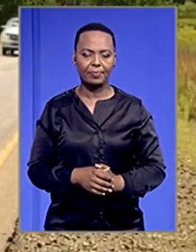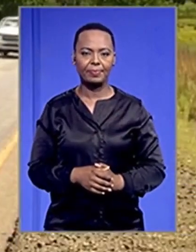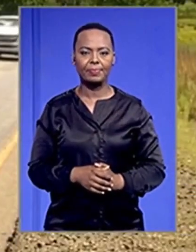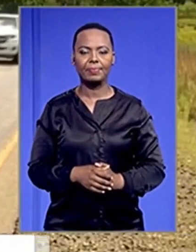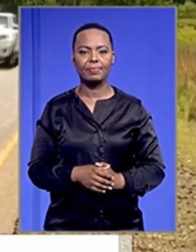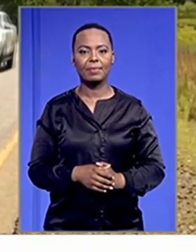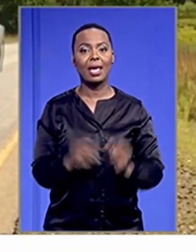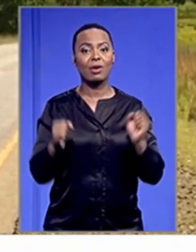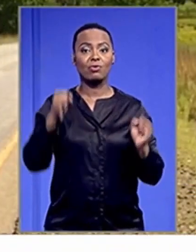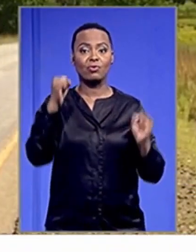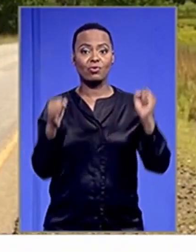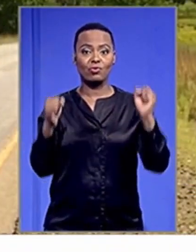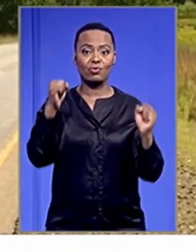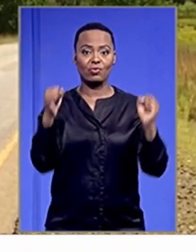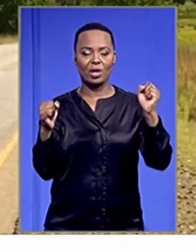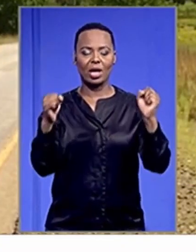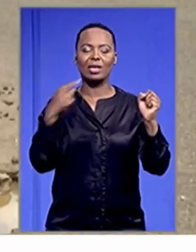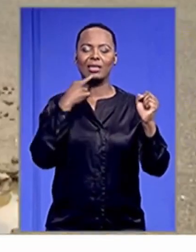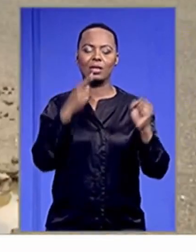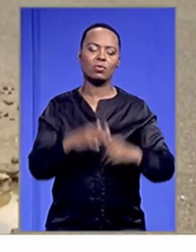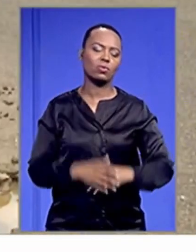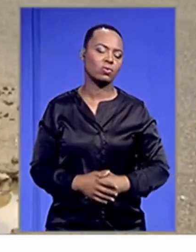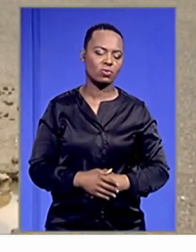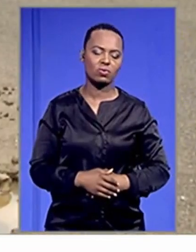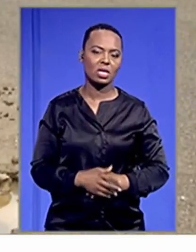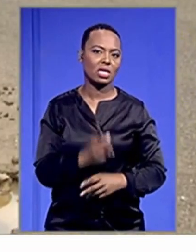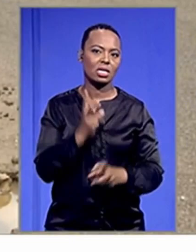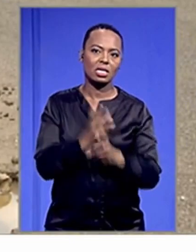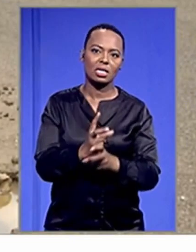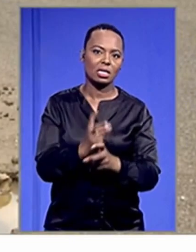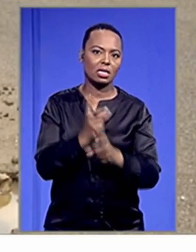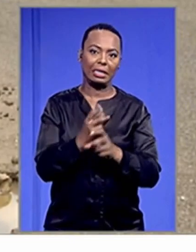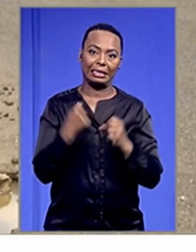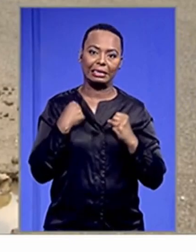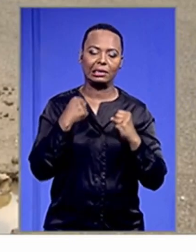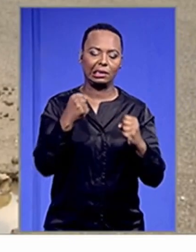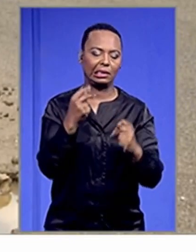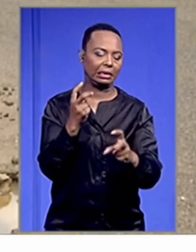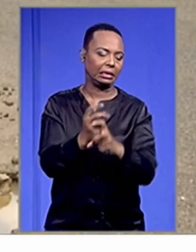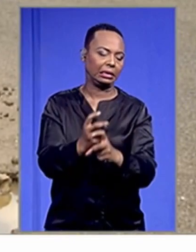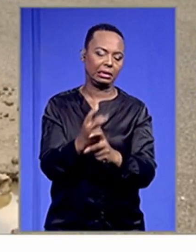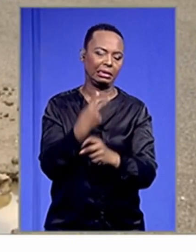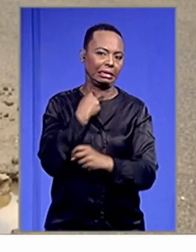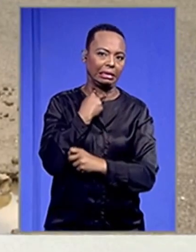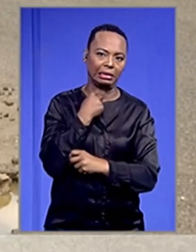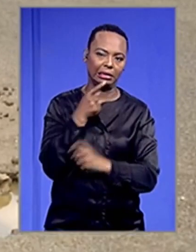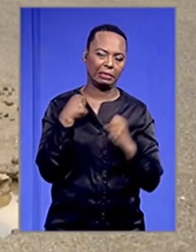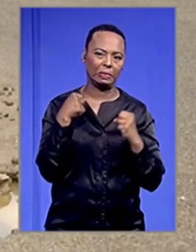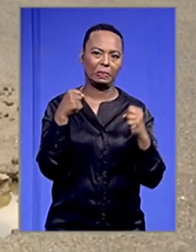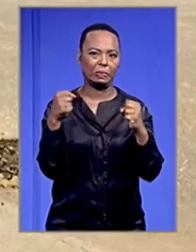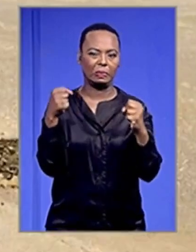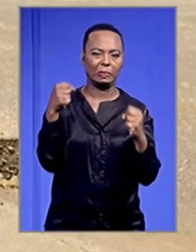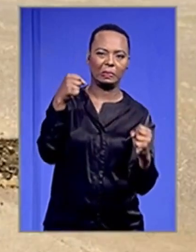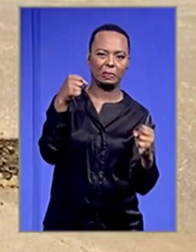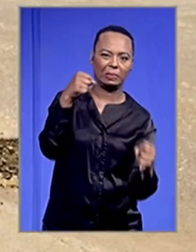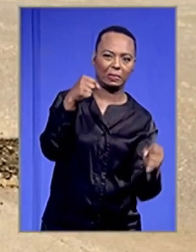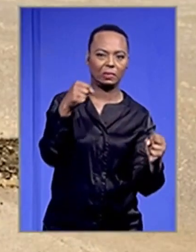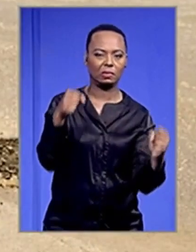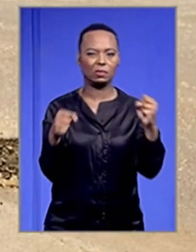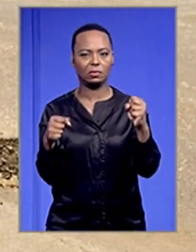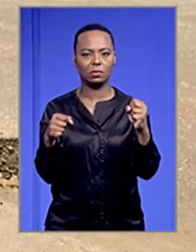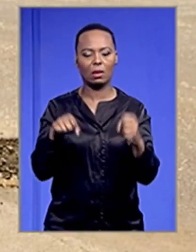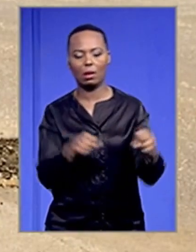Bakganni ba re ba kganna ha bohloko mebileng e tletseng dikoti, ba re ha ho a bolokeha ho kganna o ntse o qoba